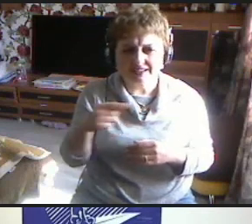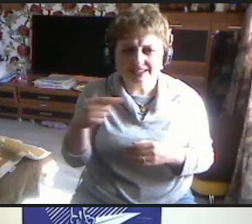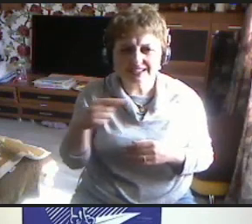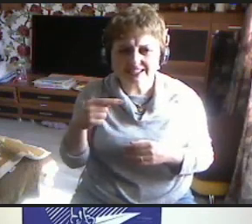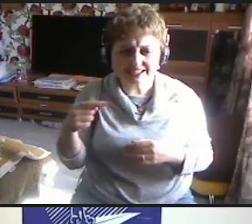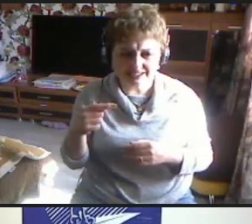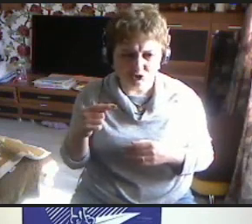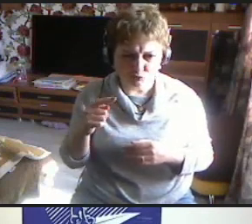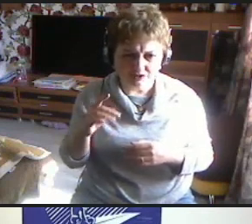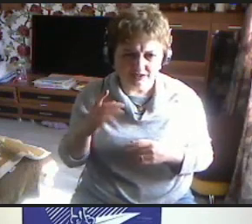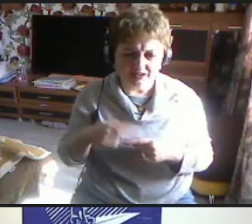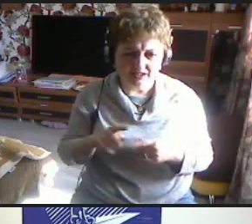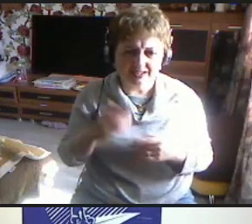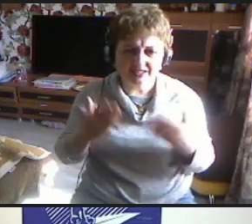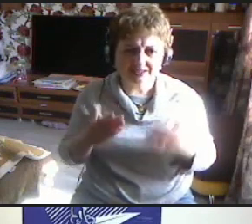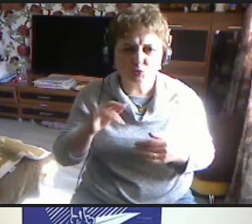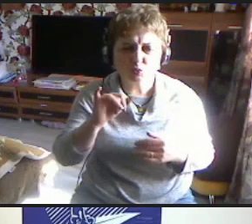если у вас